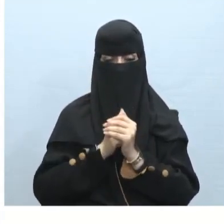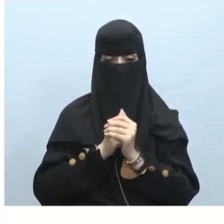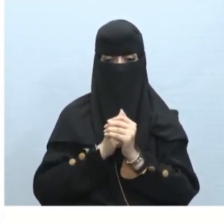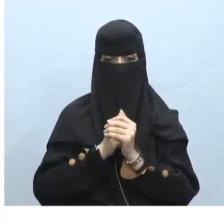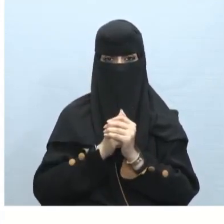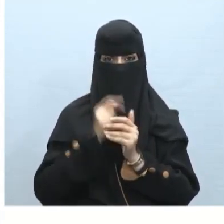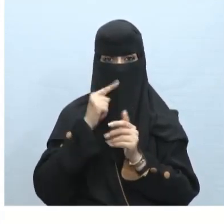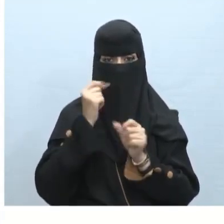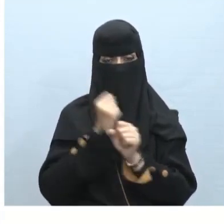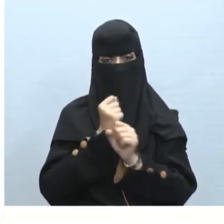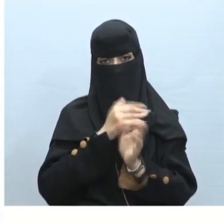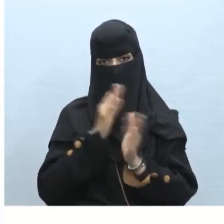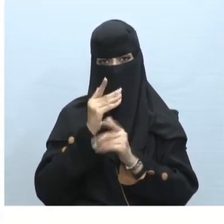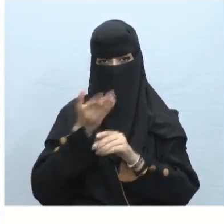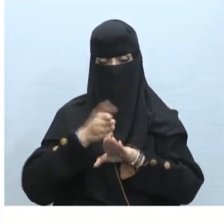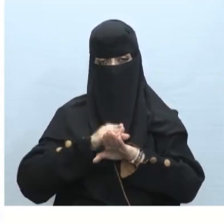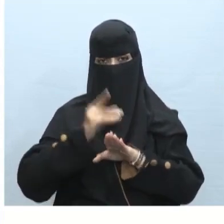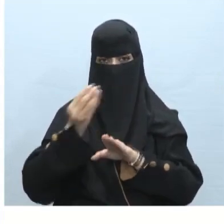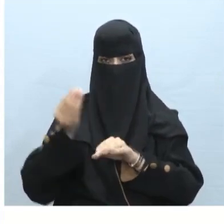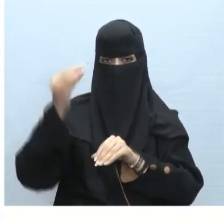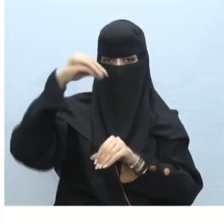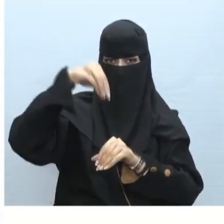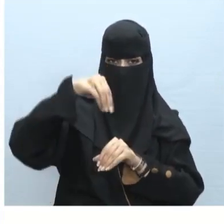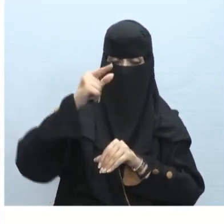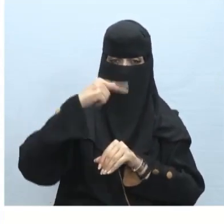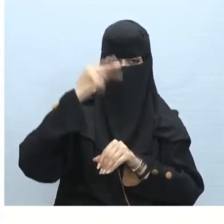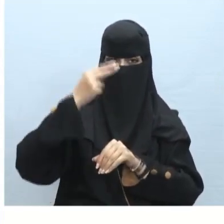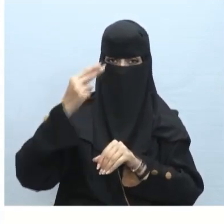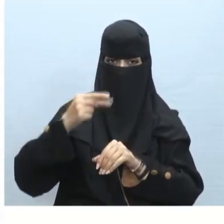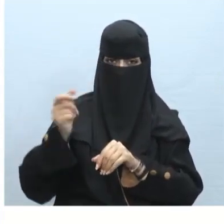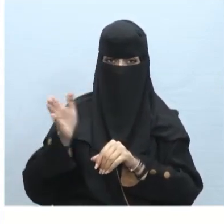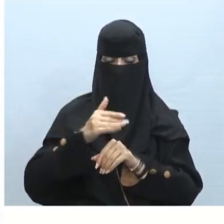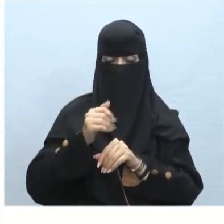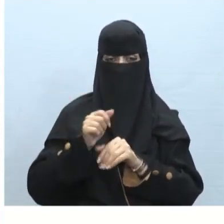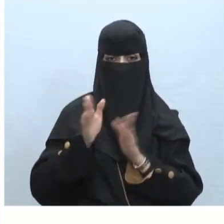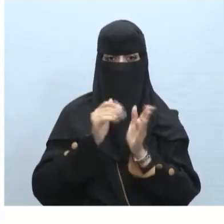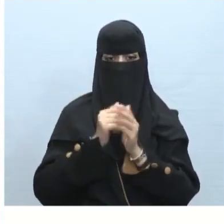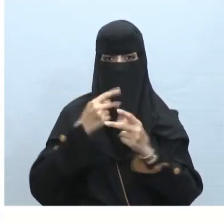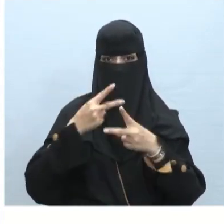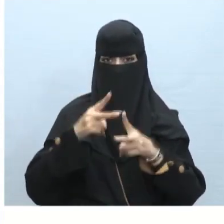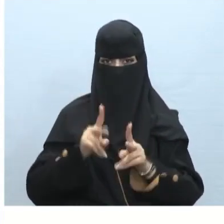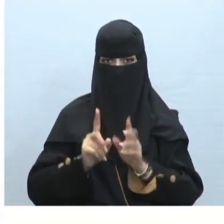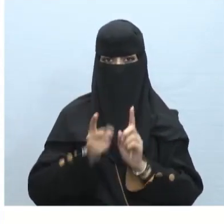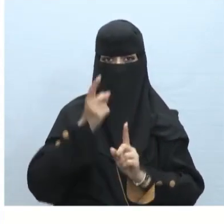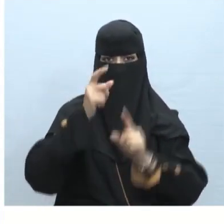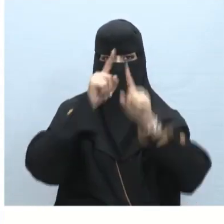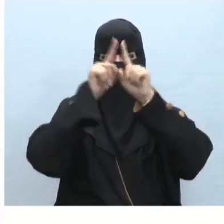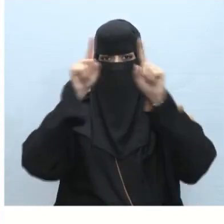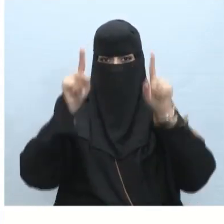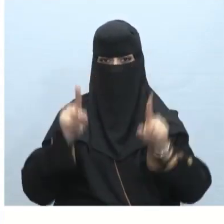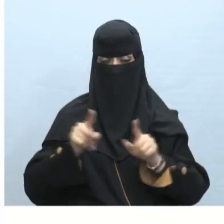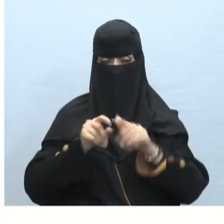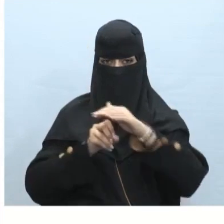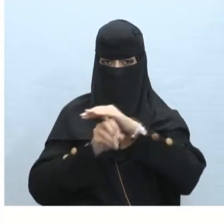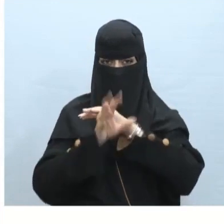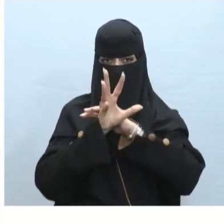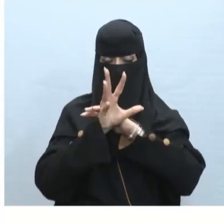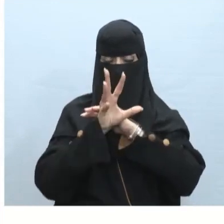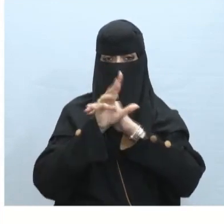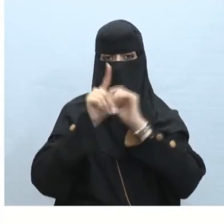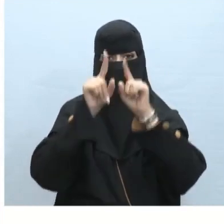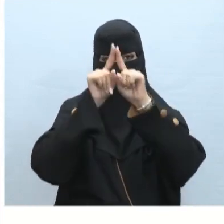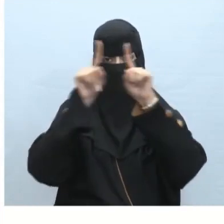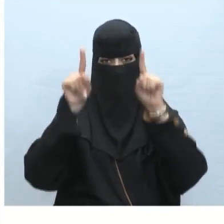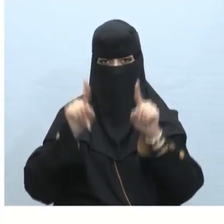تطبيق عملي على ادراج رسم سمارت ارت بعد فتح عرضك التقديمي بواسطه برنامج